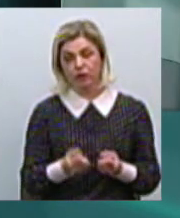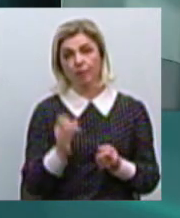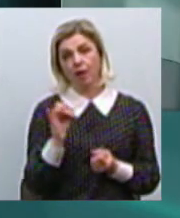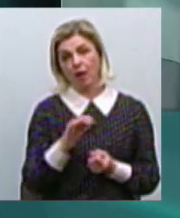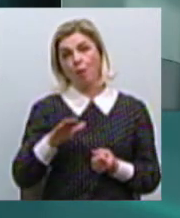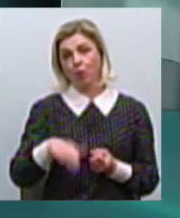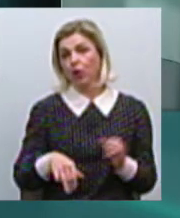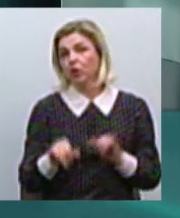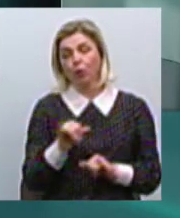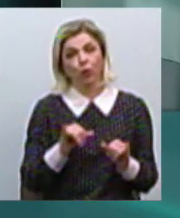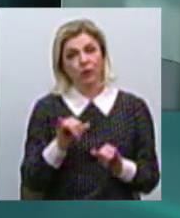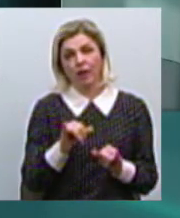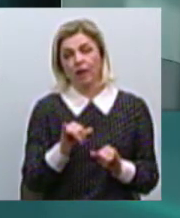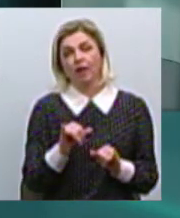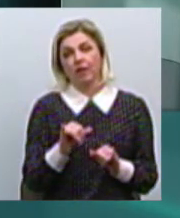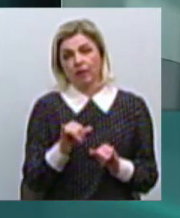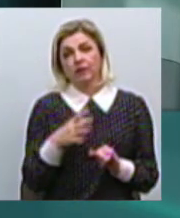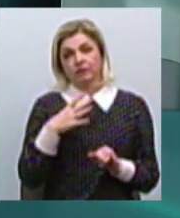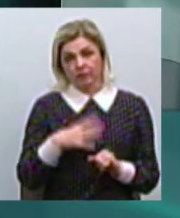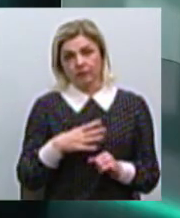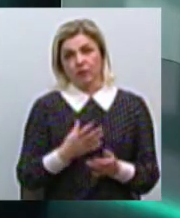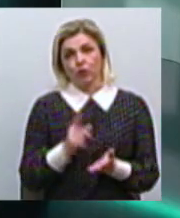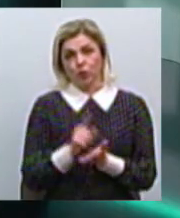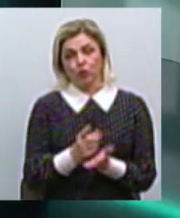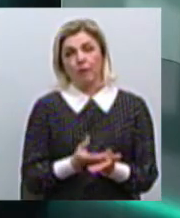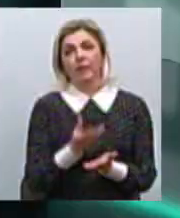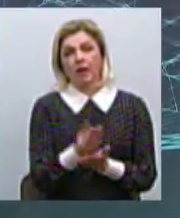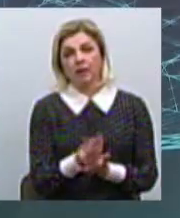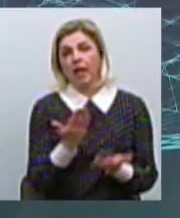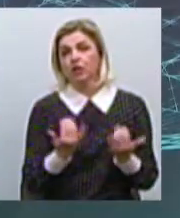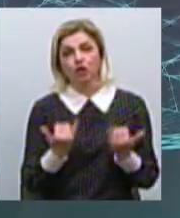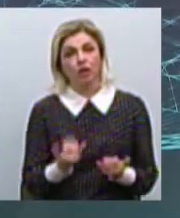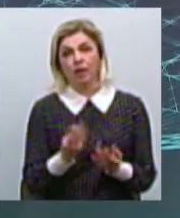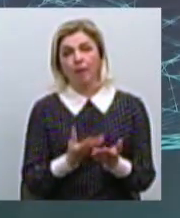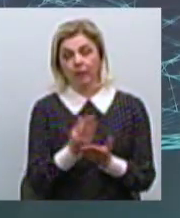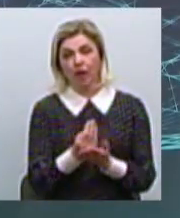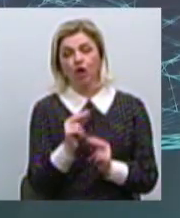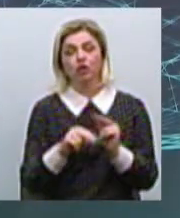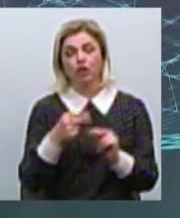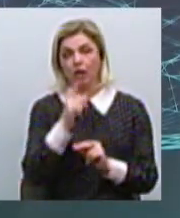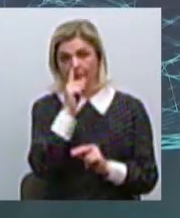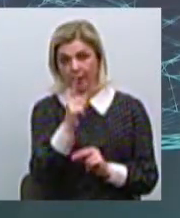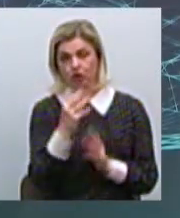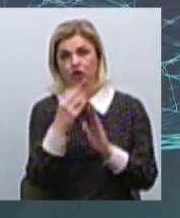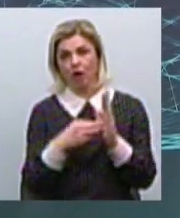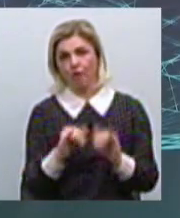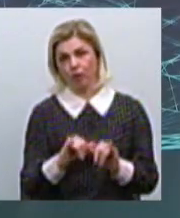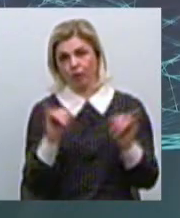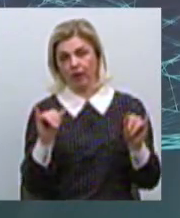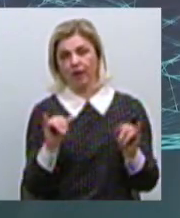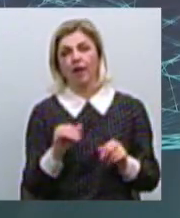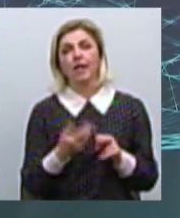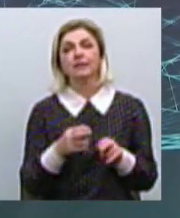вже нікуди не дінеться і має сплатити, бо якщо не сплатить його зараз, то за місяць там цей штраф буде вищим, ну і так далі. Ну, тобто